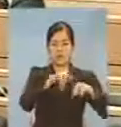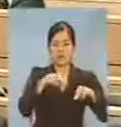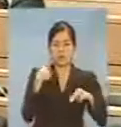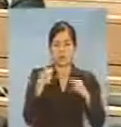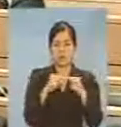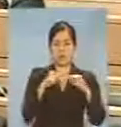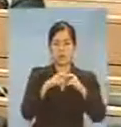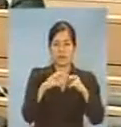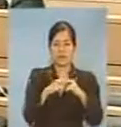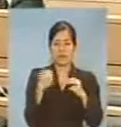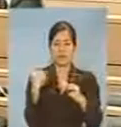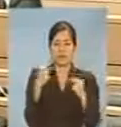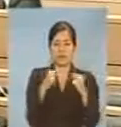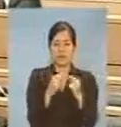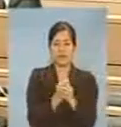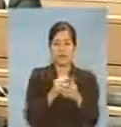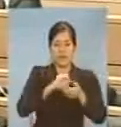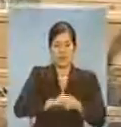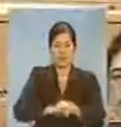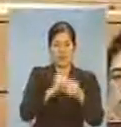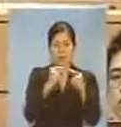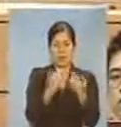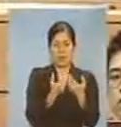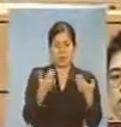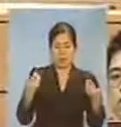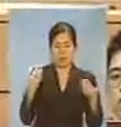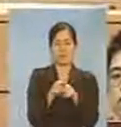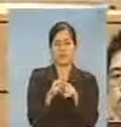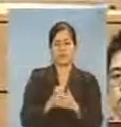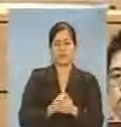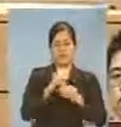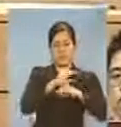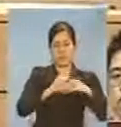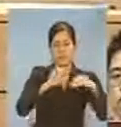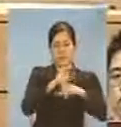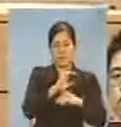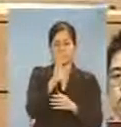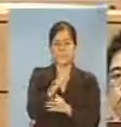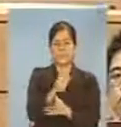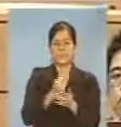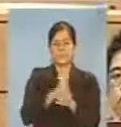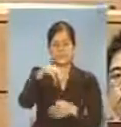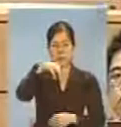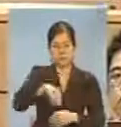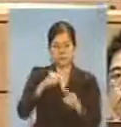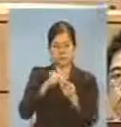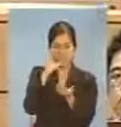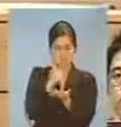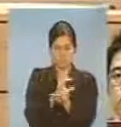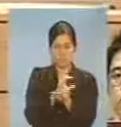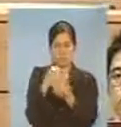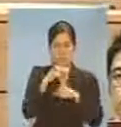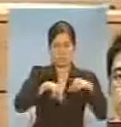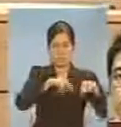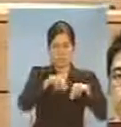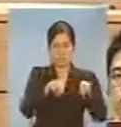าทะเลาะ กันอีกเรื่องไอ้รวมสัญญาแยกสัญญาเนี่ยเหมือนโลกพรรคเน ี่ยชูวิทย์นะฮะ ครับ แต่ก่อนหน้